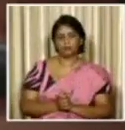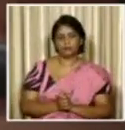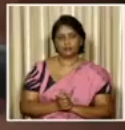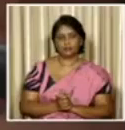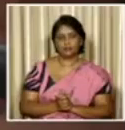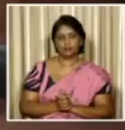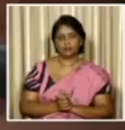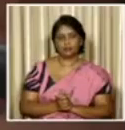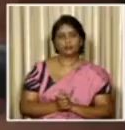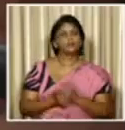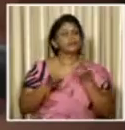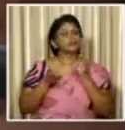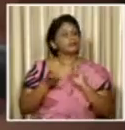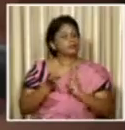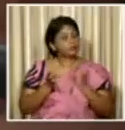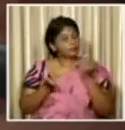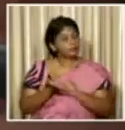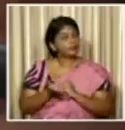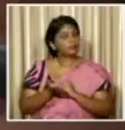හරිද ඊට පස්සේ